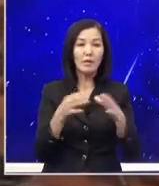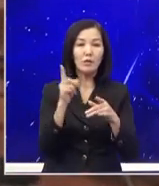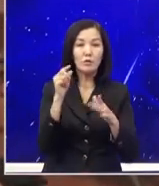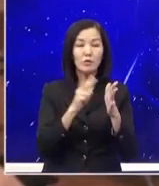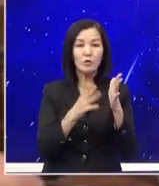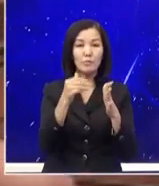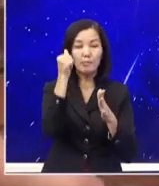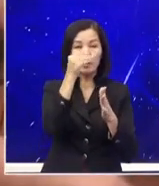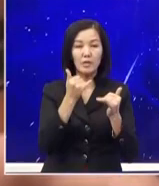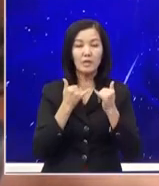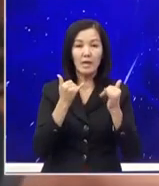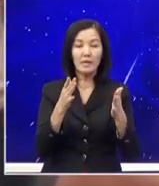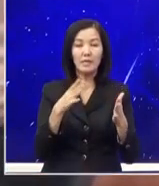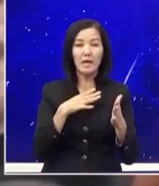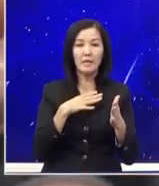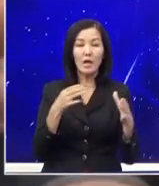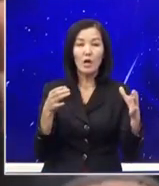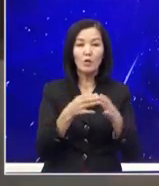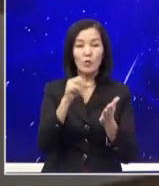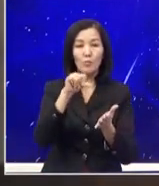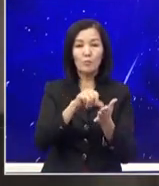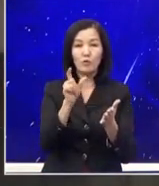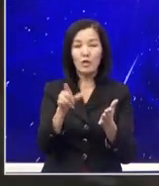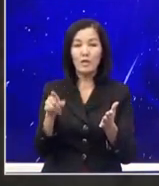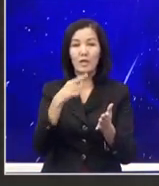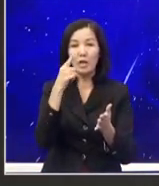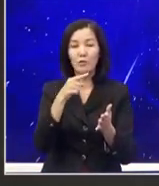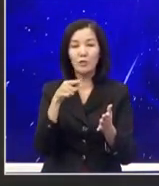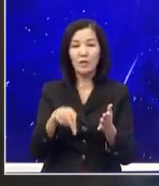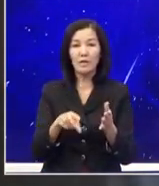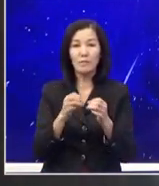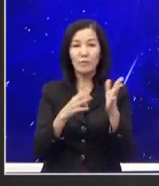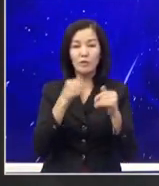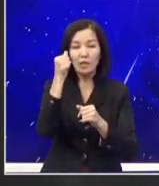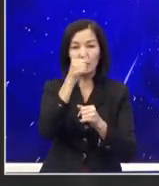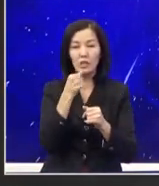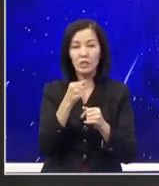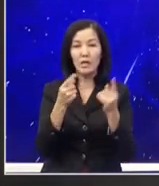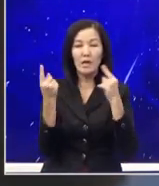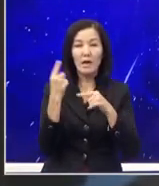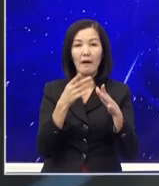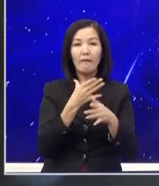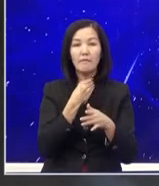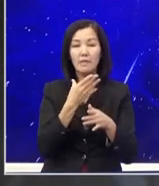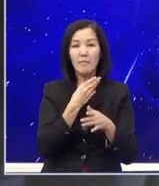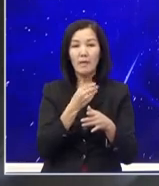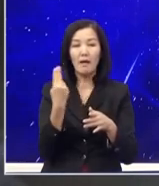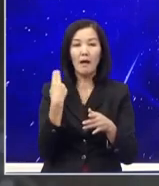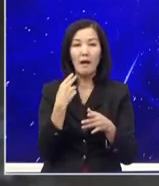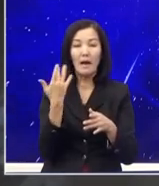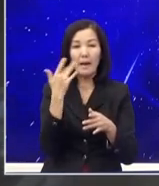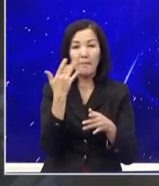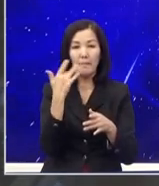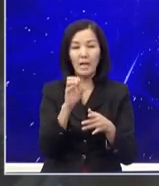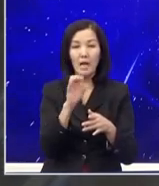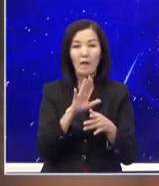175 жылдығына арнапты. Топ мүшелерінің айтуынша, олар 2018 жылы ақын еліне Семейге American Music